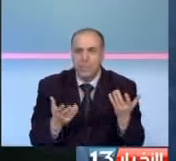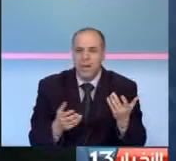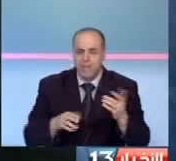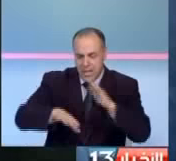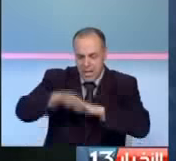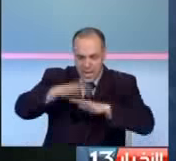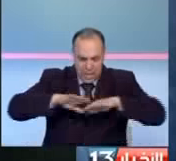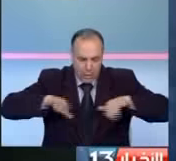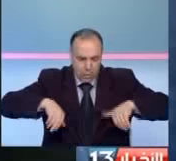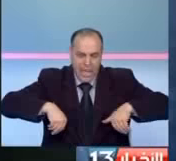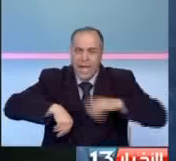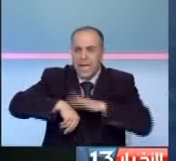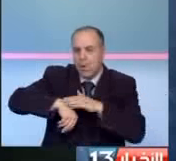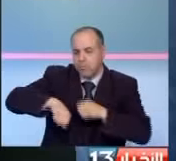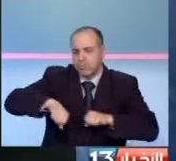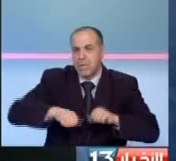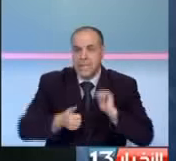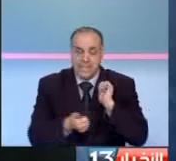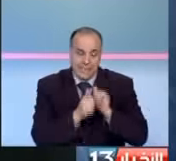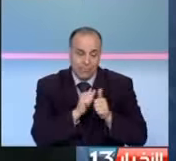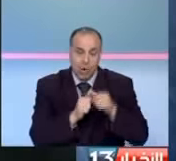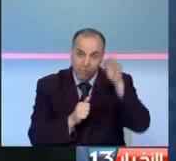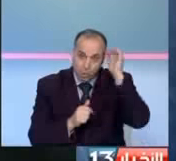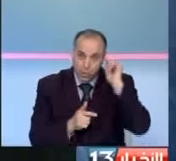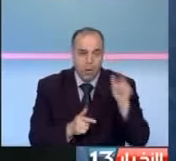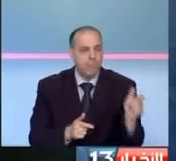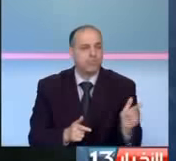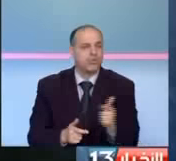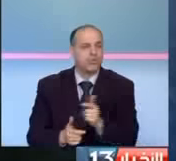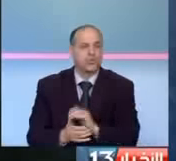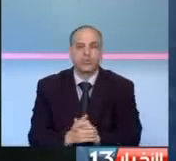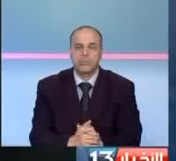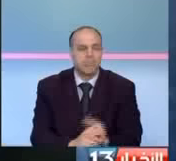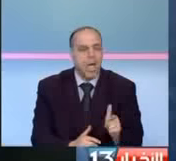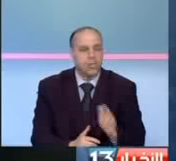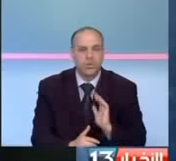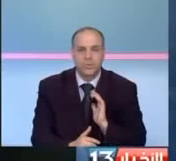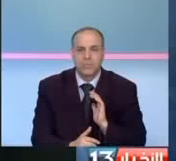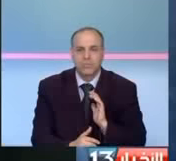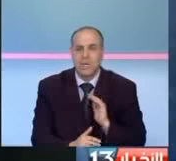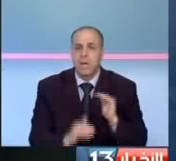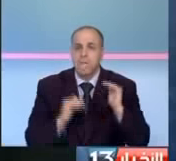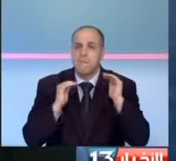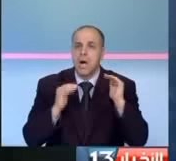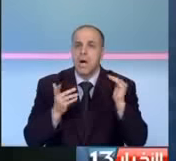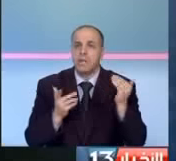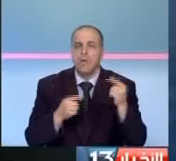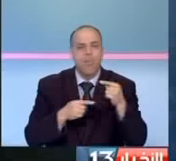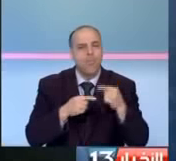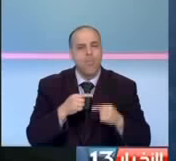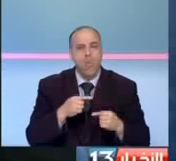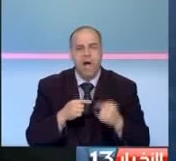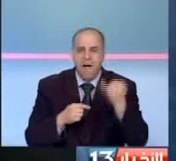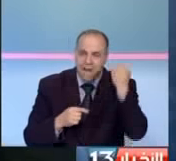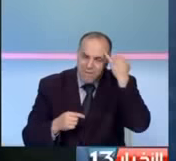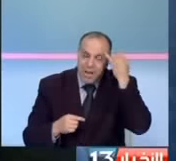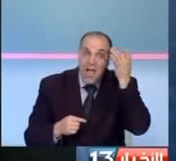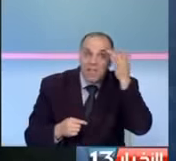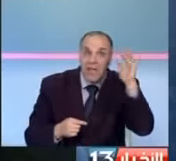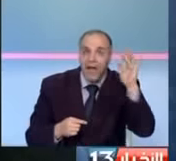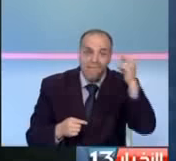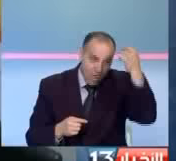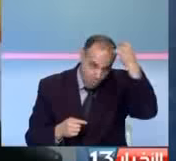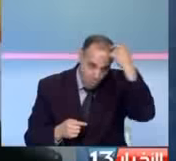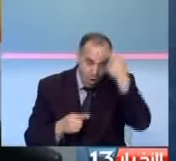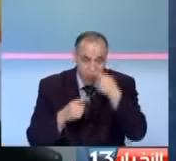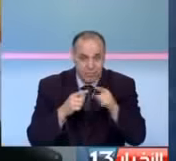وساقيك وبرشا حاجات. السبور هذايا في تونس ماهوش موجود، ميم حتى فما ناقصة شوية فكرة على الثقافة على